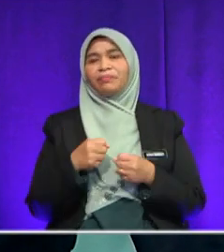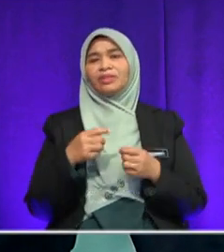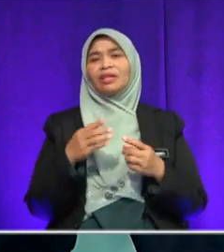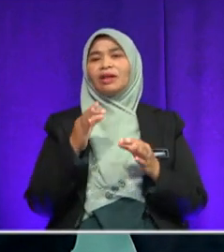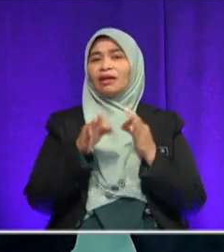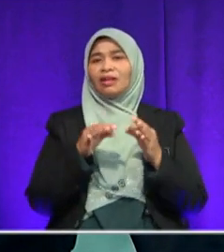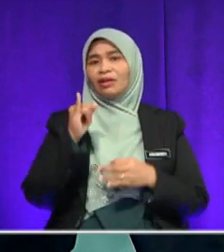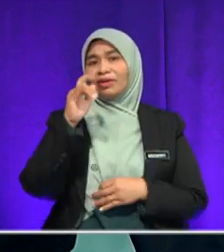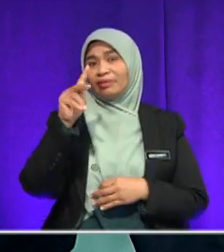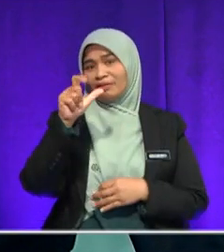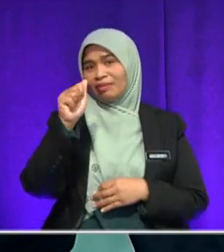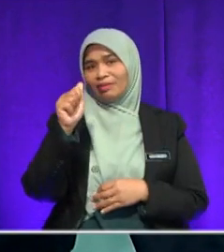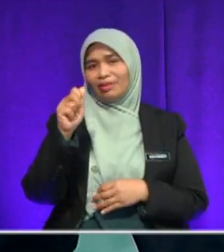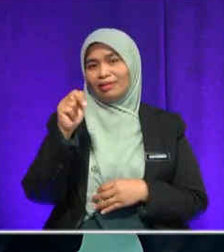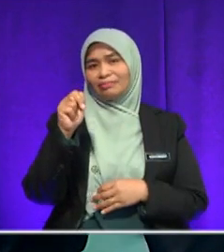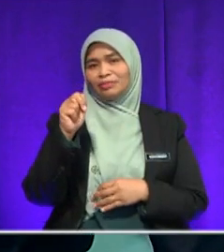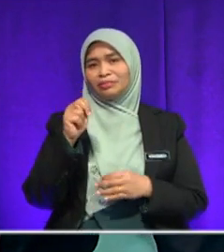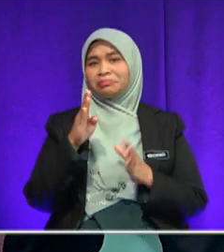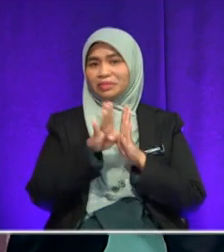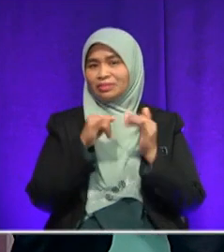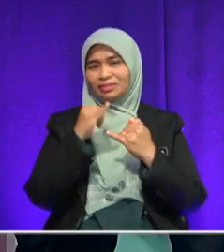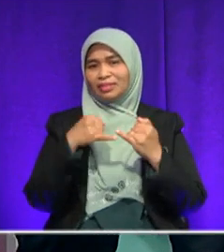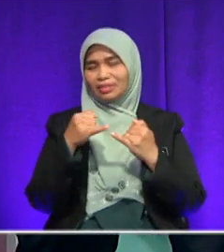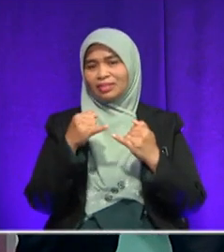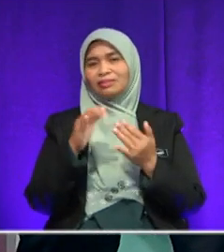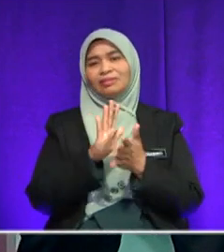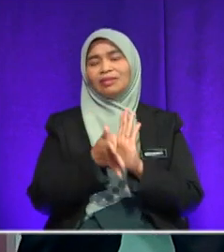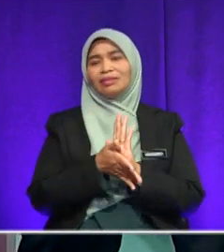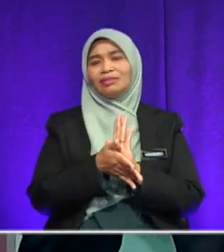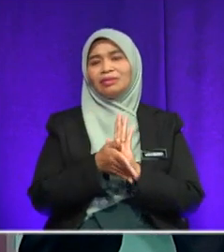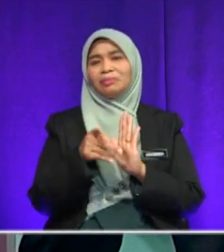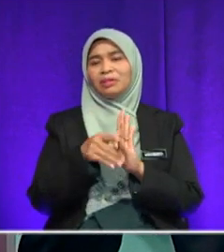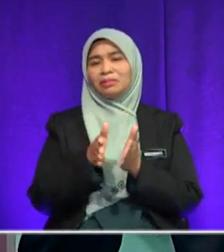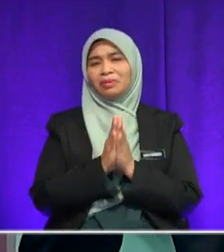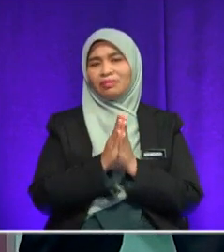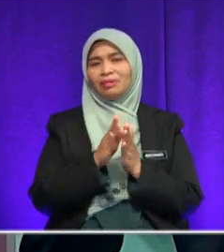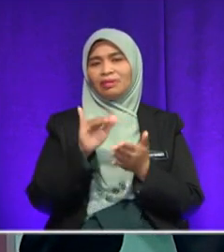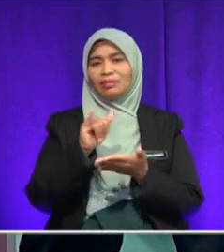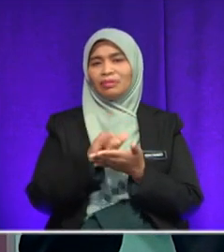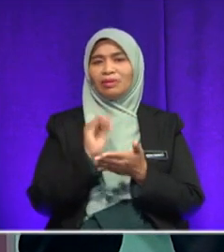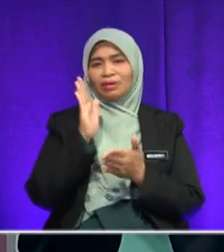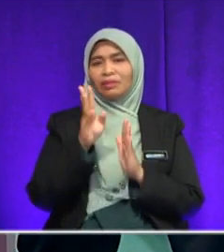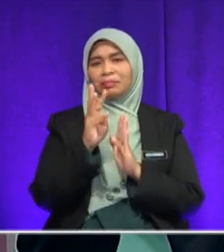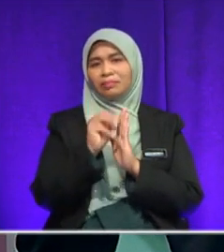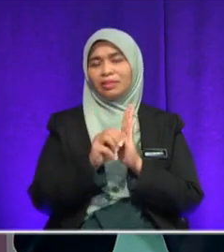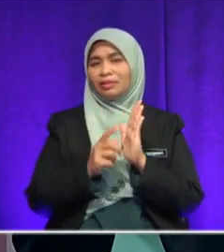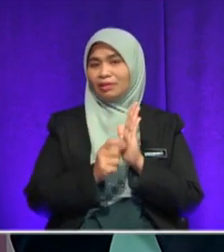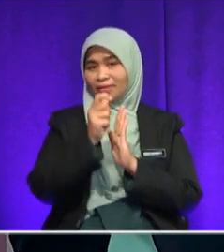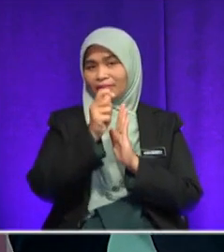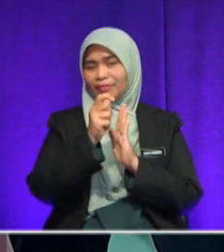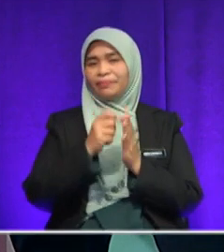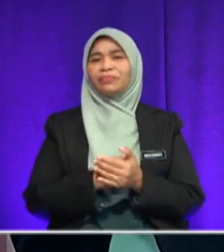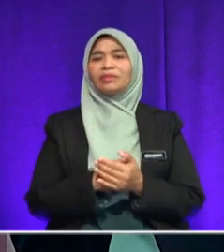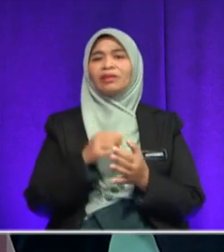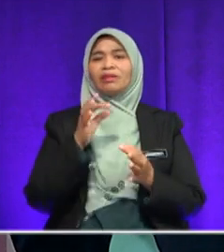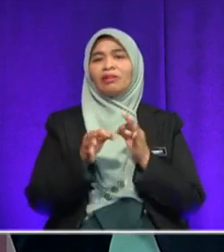perhatian pengguna ataupun orang ramai, maka permintaan ke atas sesuatu barang tadi akan meningkat. Okey, so sekarang kalau